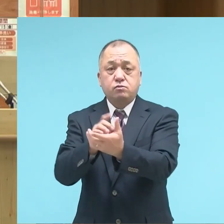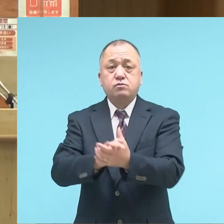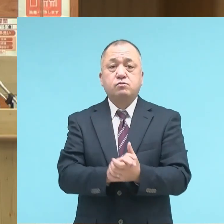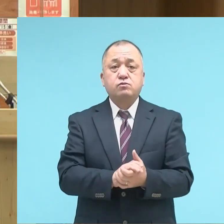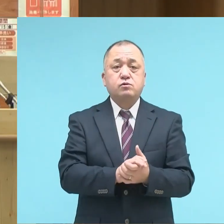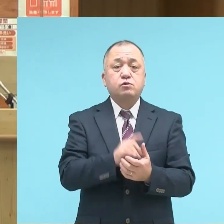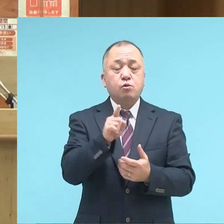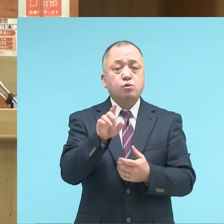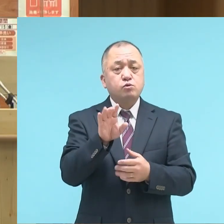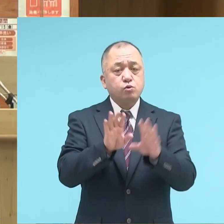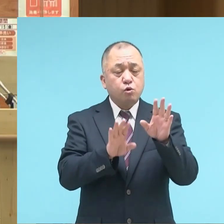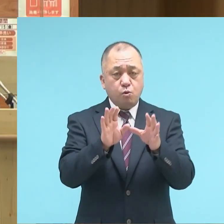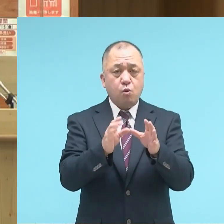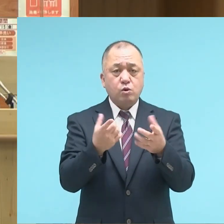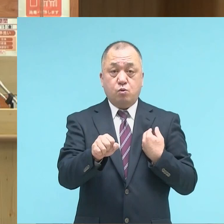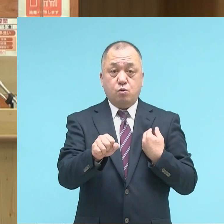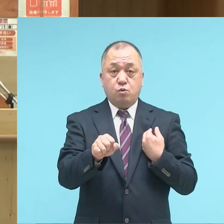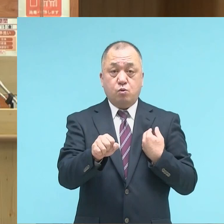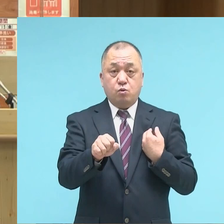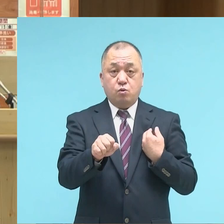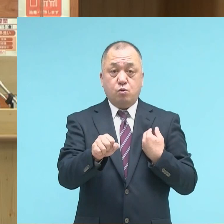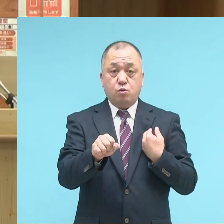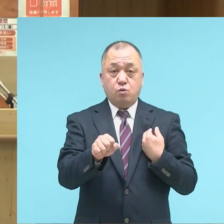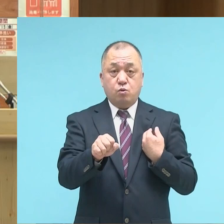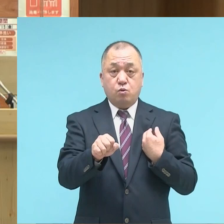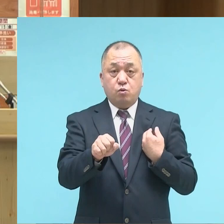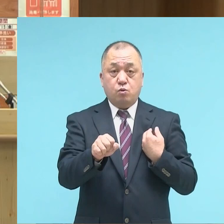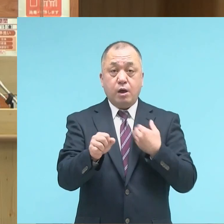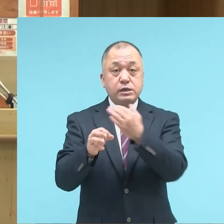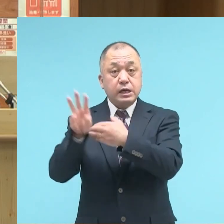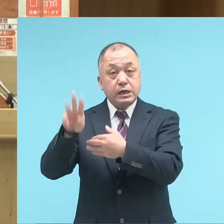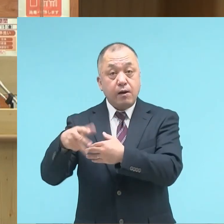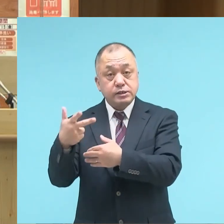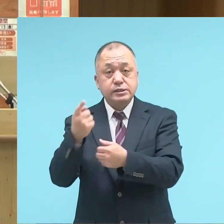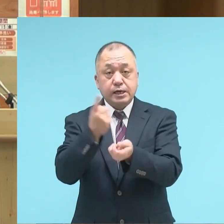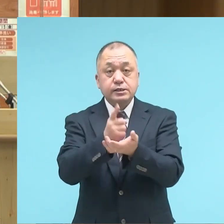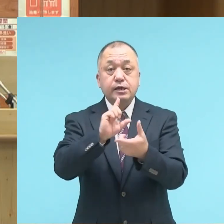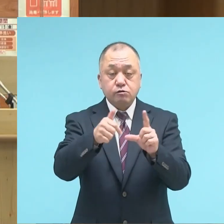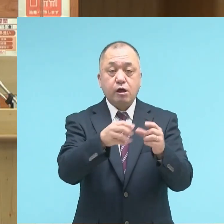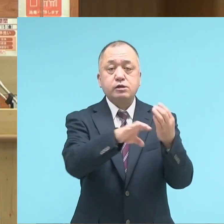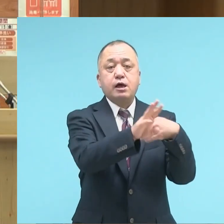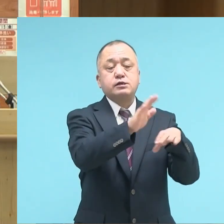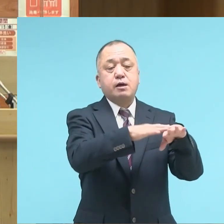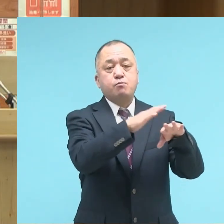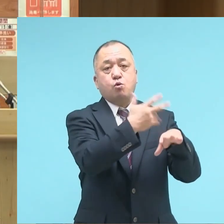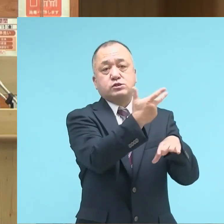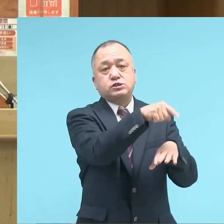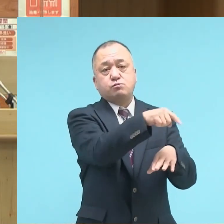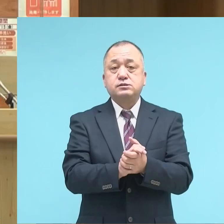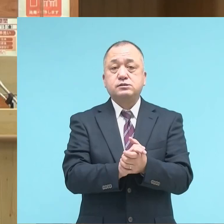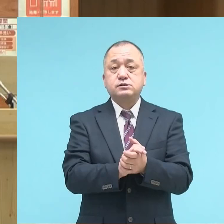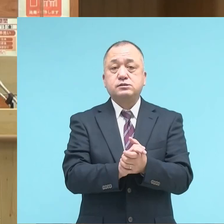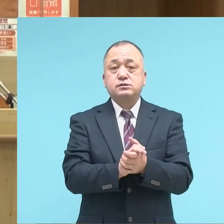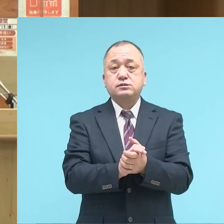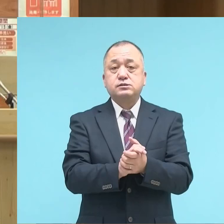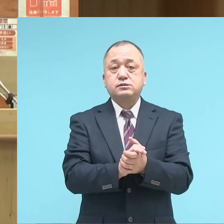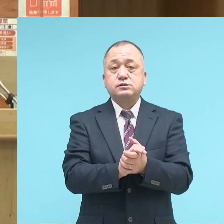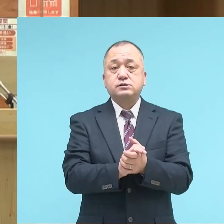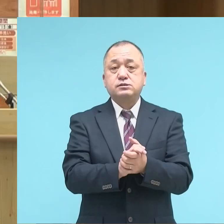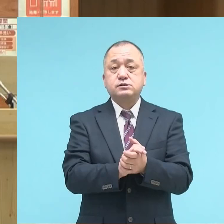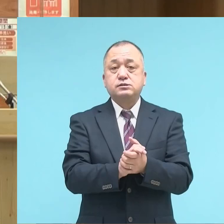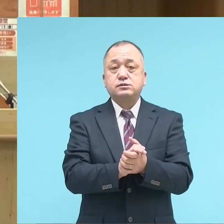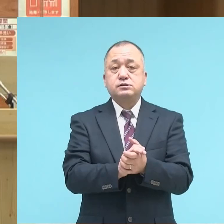ね、しっかり把握しなきゃいけない。これは旭川だけじゃなくて札幌も同じなんですけども、そういったことも踏まえて